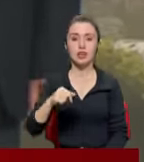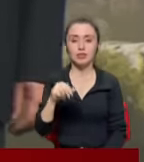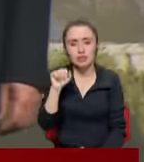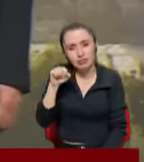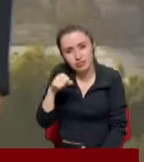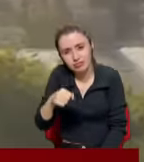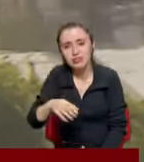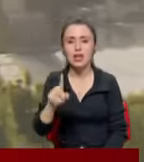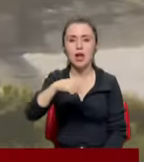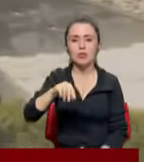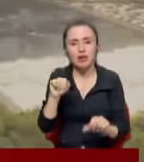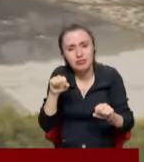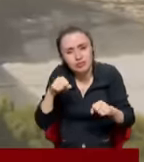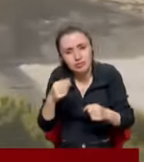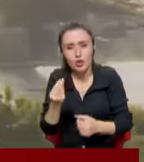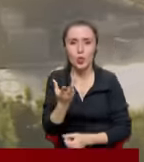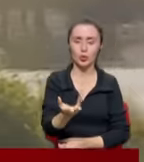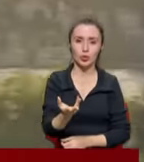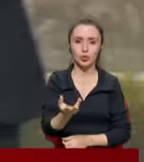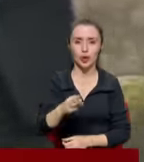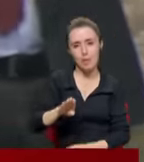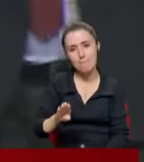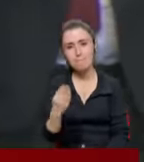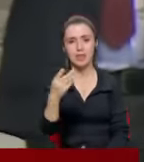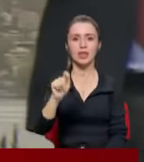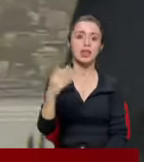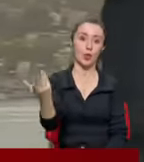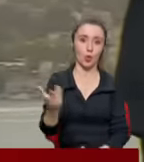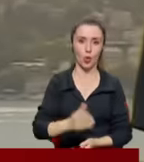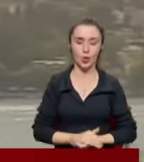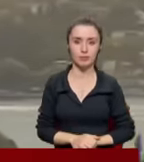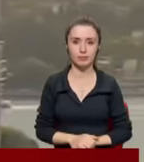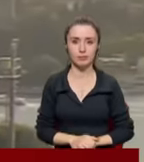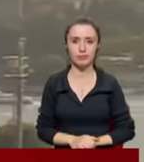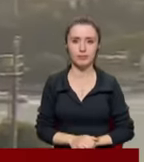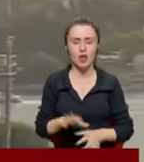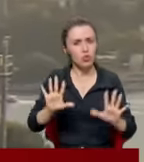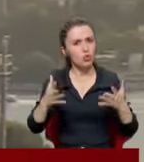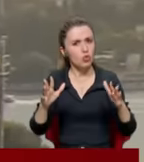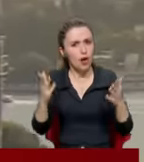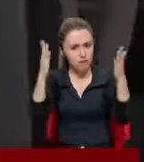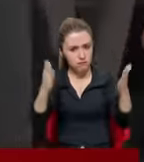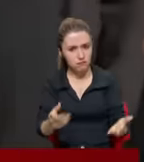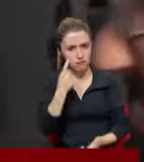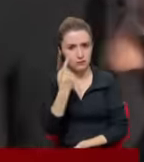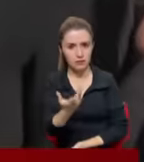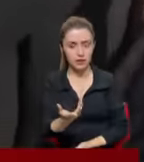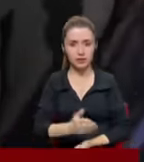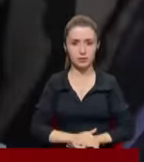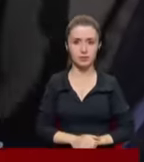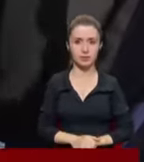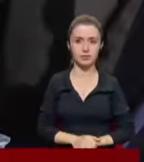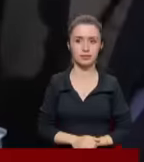büyülü değil bunlar büklüm büklüm Kıvır kıvır bir hallerd deler tuhaf halleri var tuhaf la ilahe